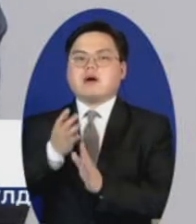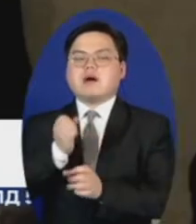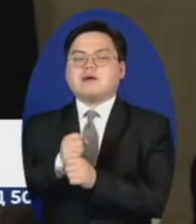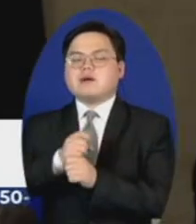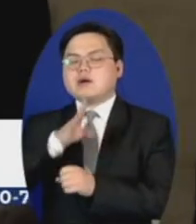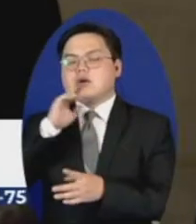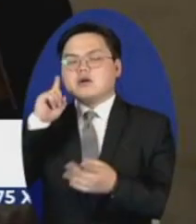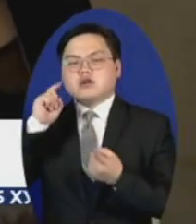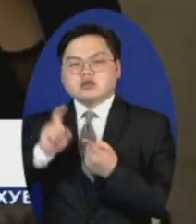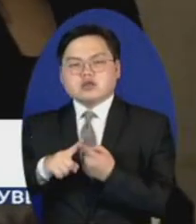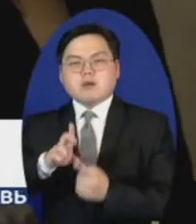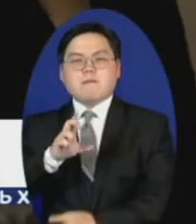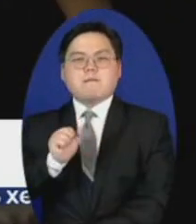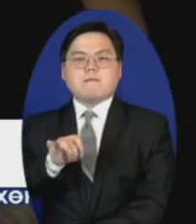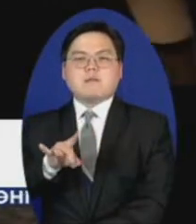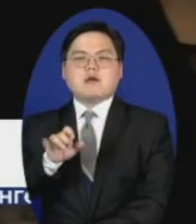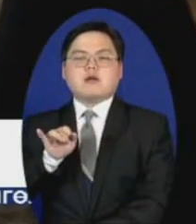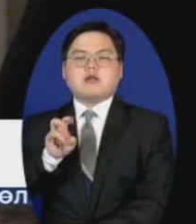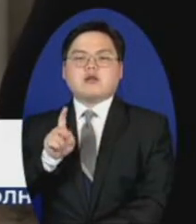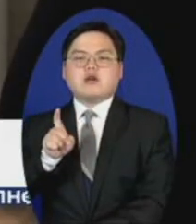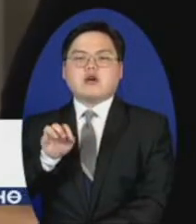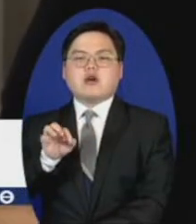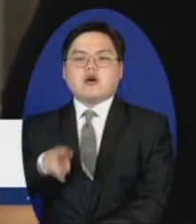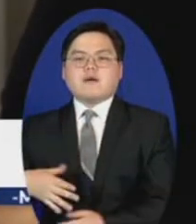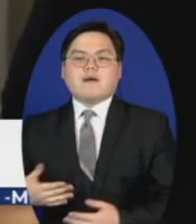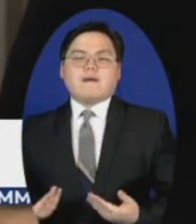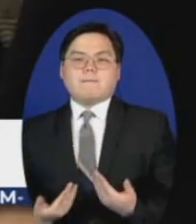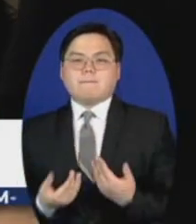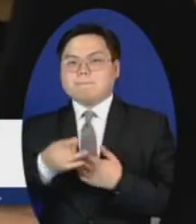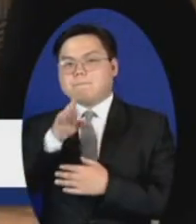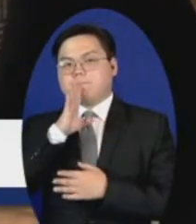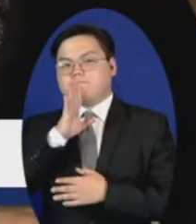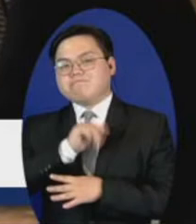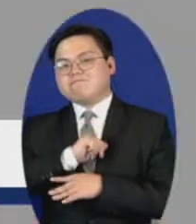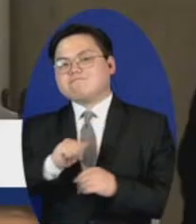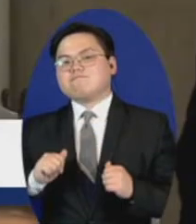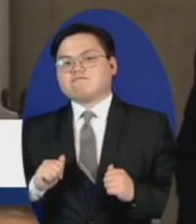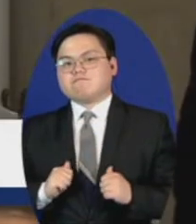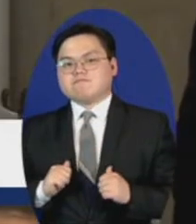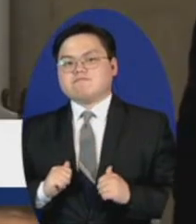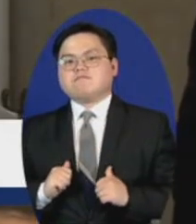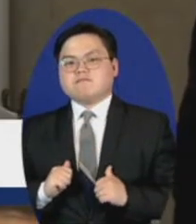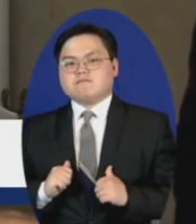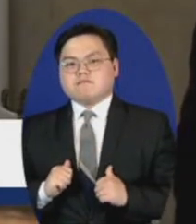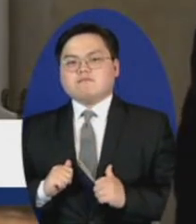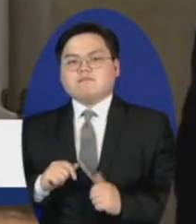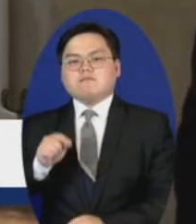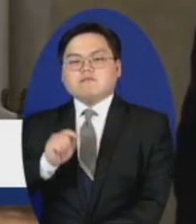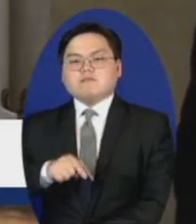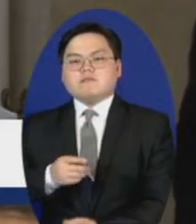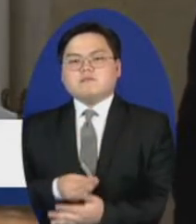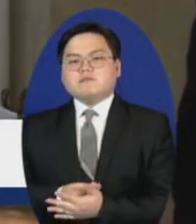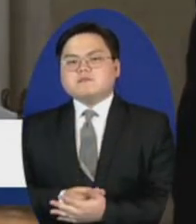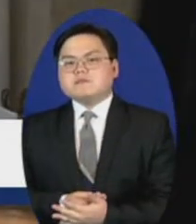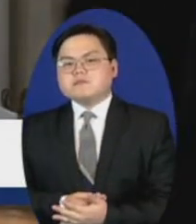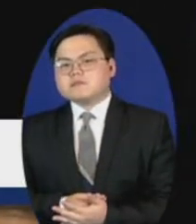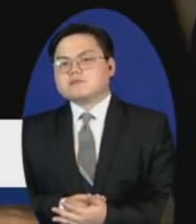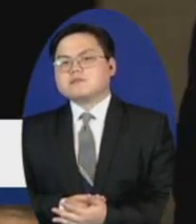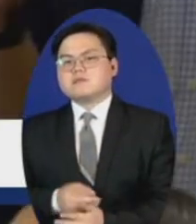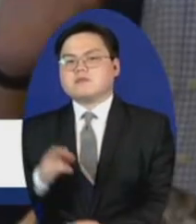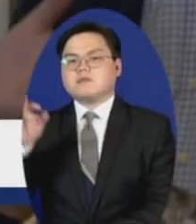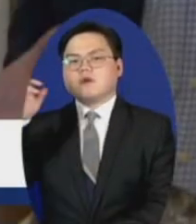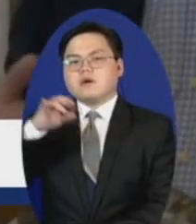байна. Берлин хотод байна одоо Герман улсад амьдарч байгаа хүмүүсийн ихэнх нь амьдарч байгаа учраас Берлиндээ бас ус онгоцоо болох тал дээр